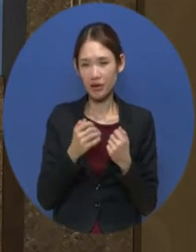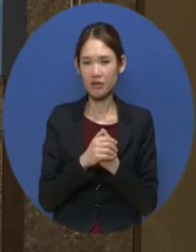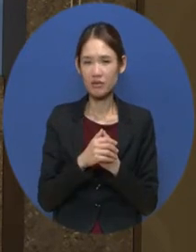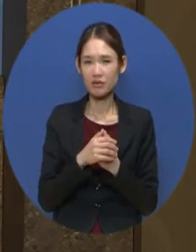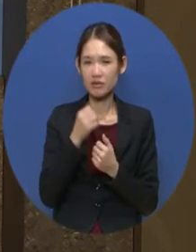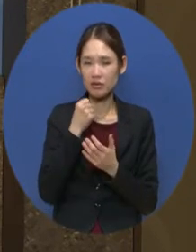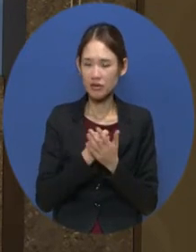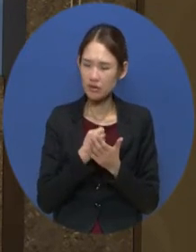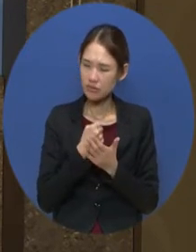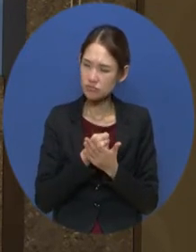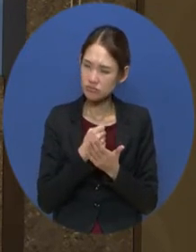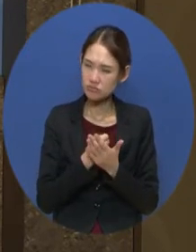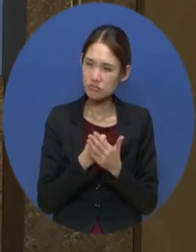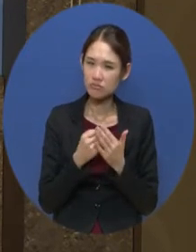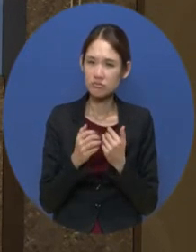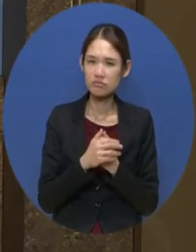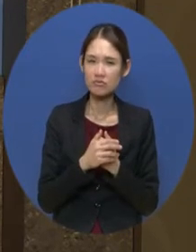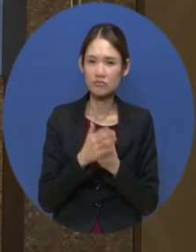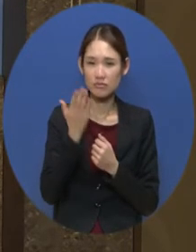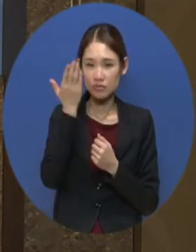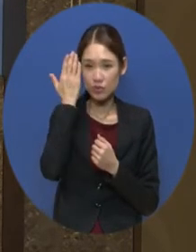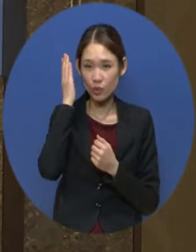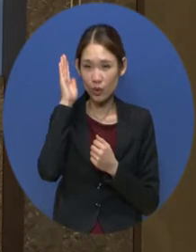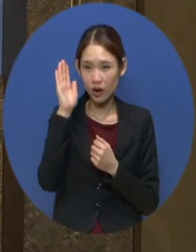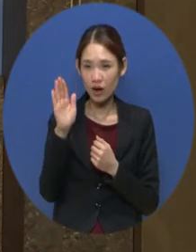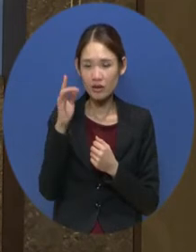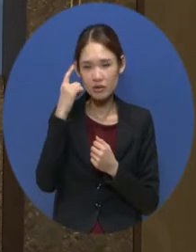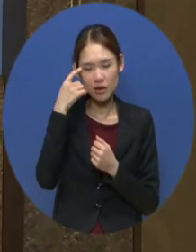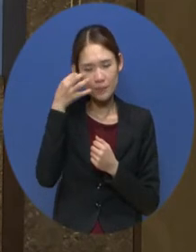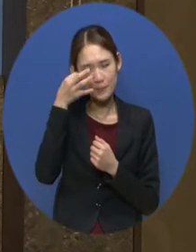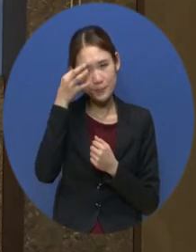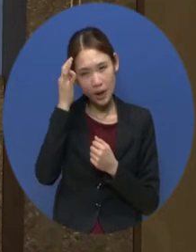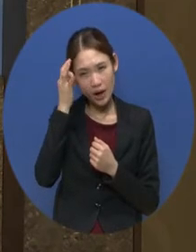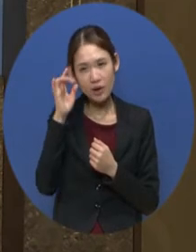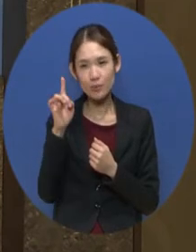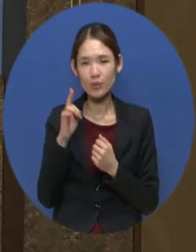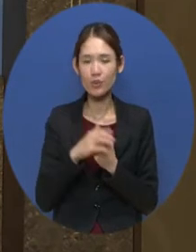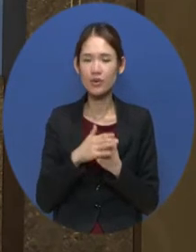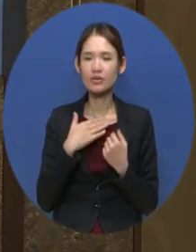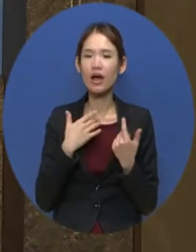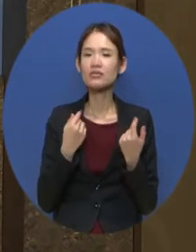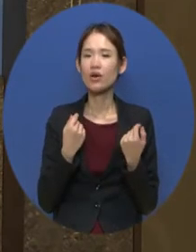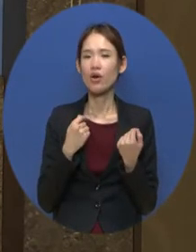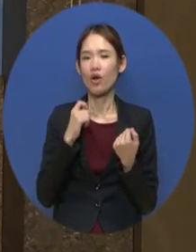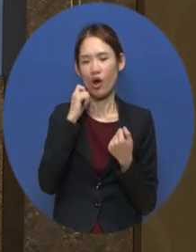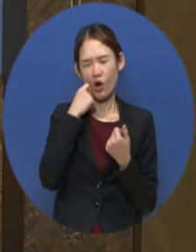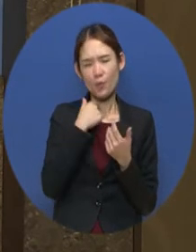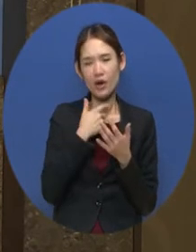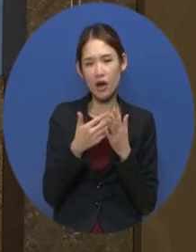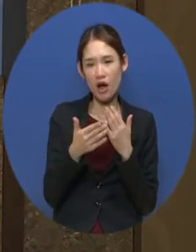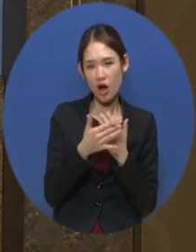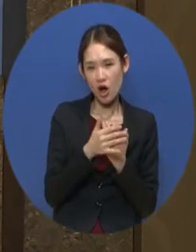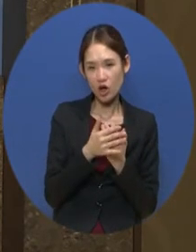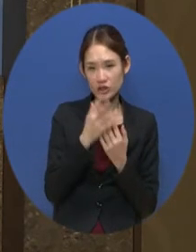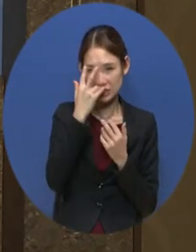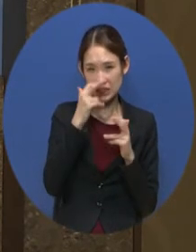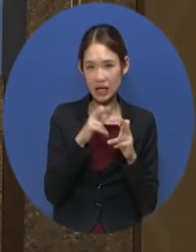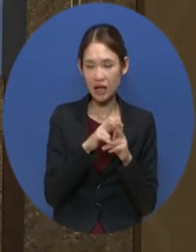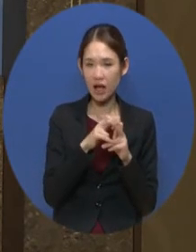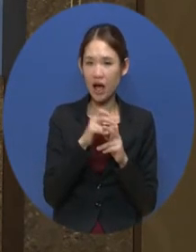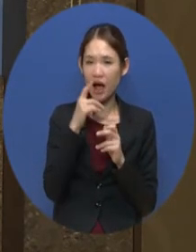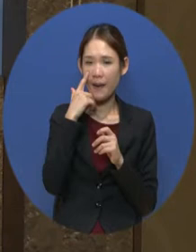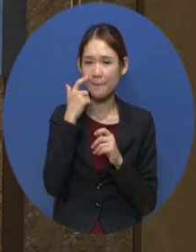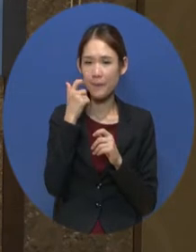그래서 안타까웠는데, 최근에 이제 그런 생각이 문득 들었어요. 나같이 어려움을 겪었던